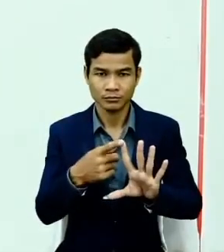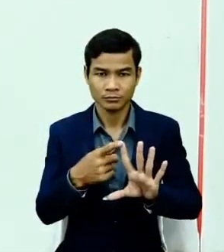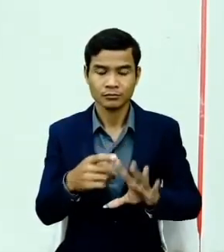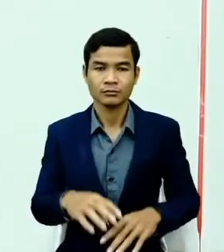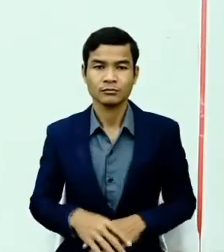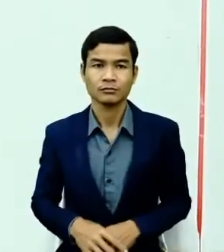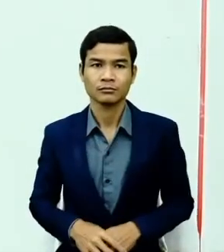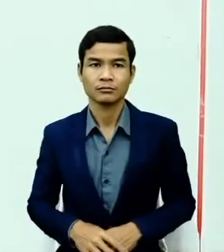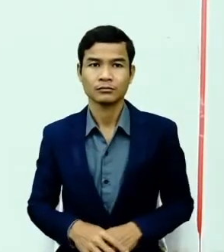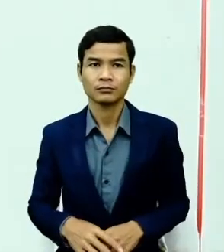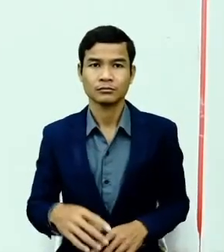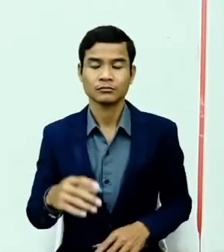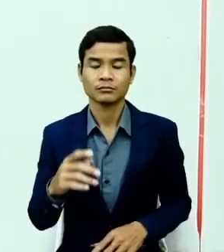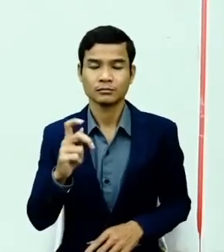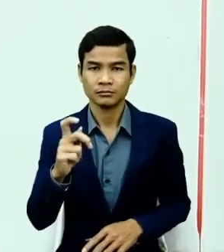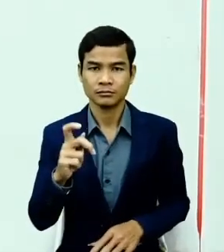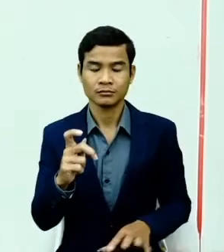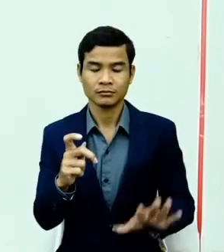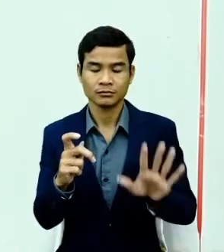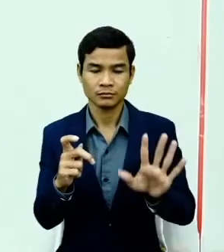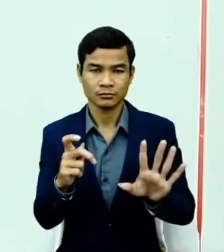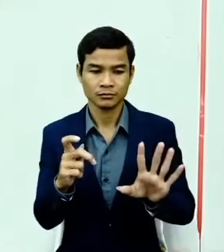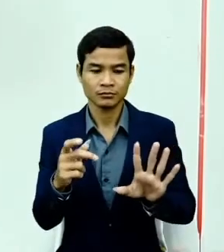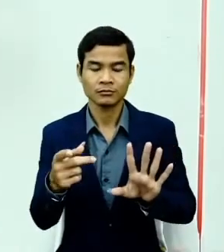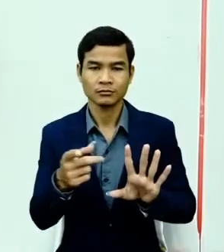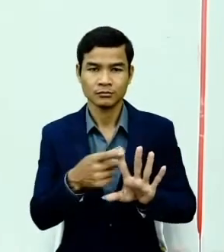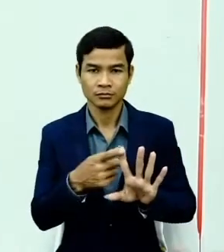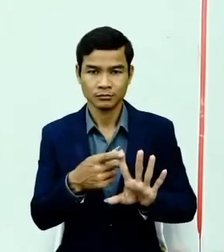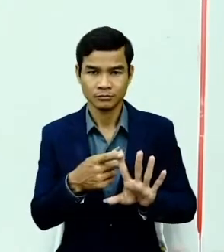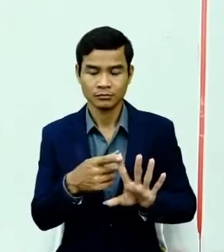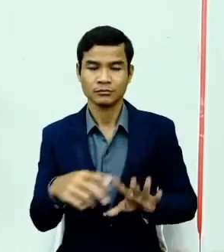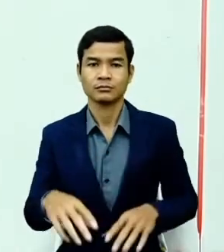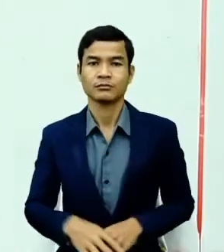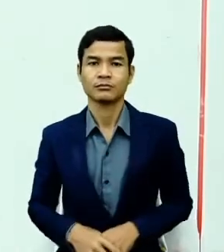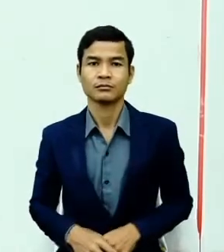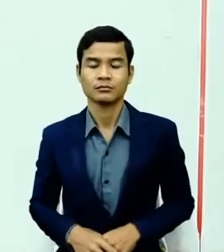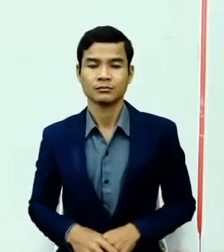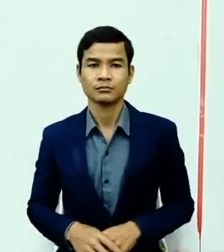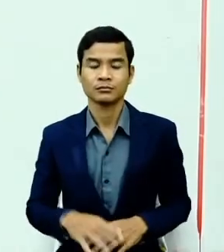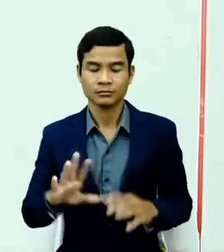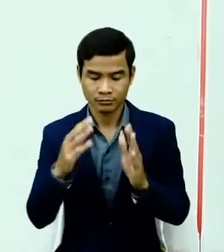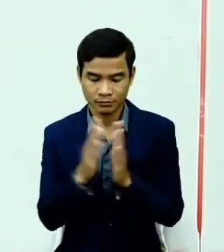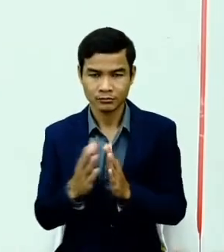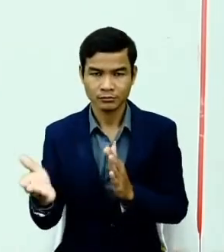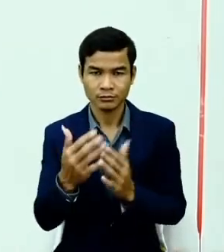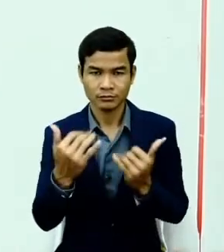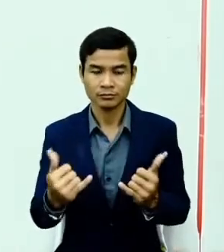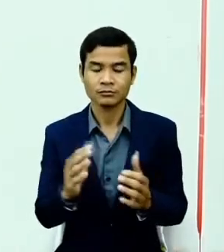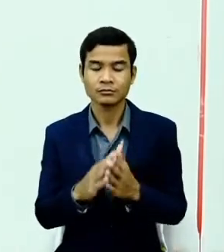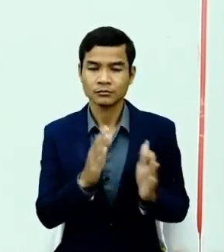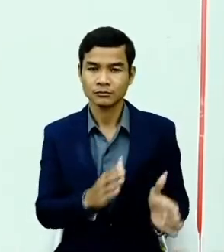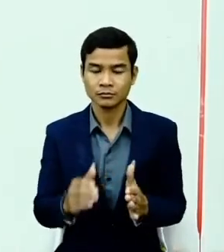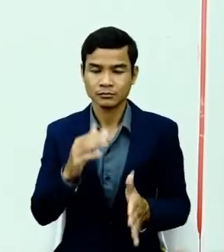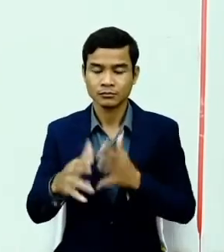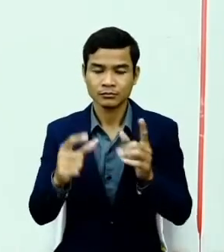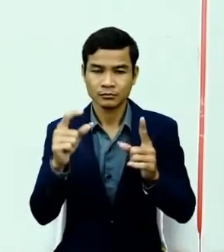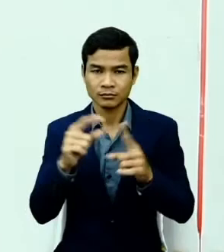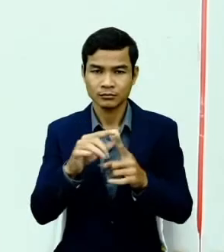គីកអ៊ីគីចាអរគុណឥឡូវកូនកូនត្រៀមខ្លួនអានព្យាង្គប